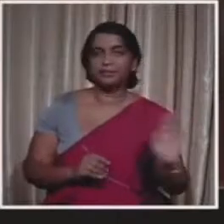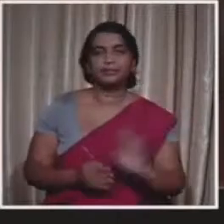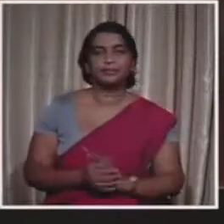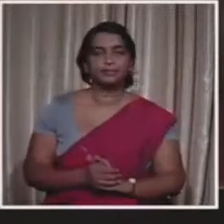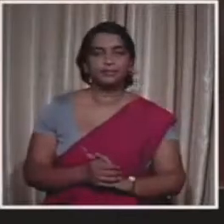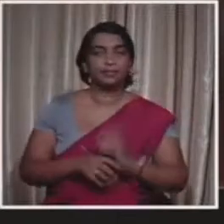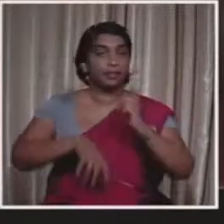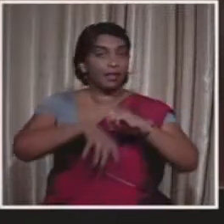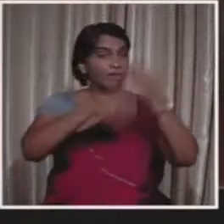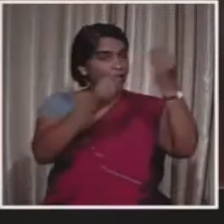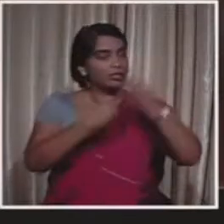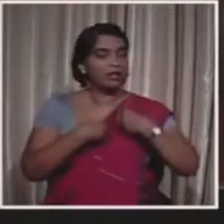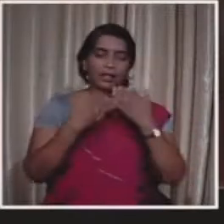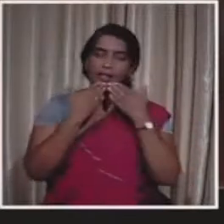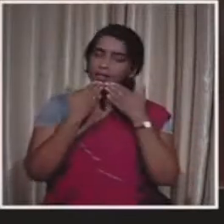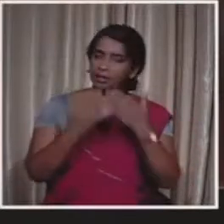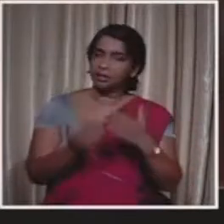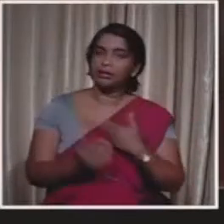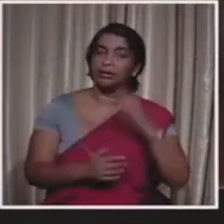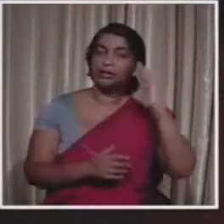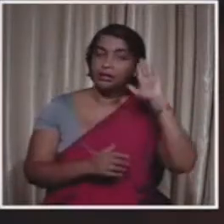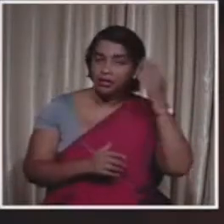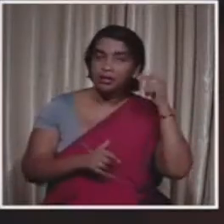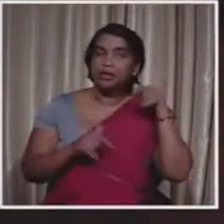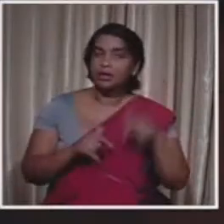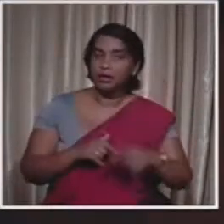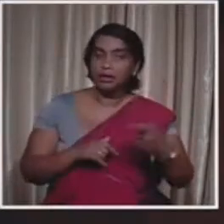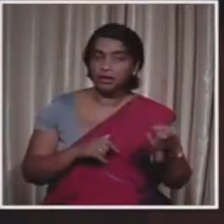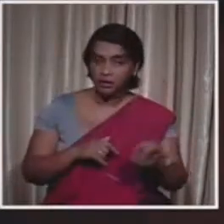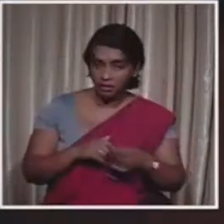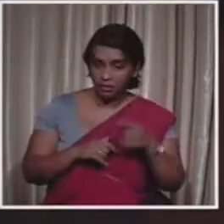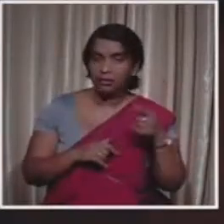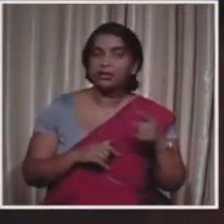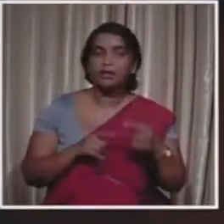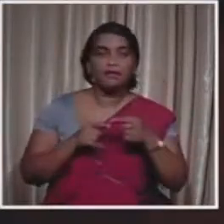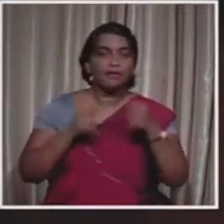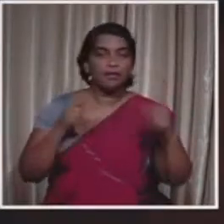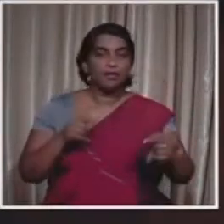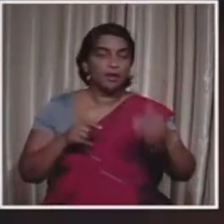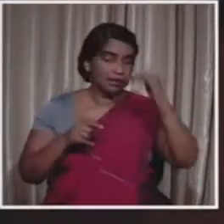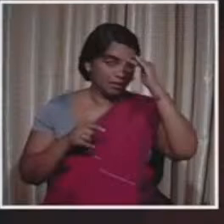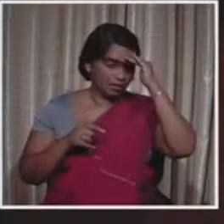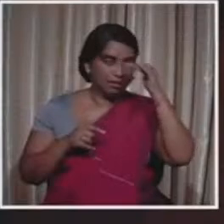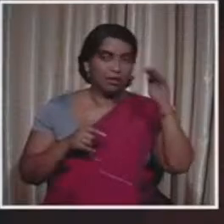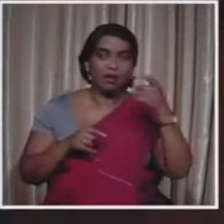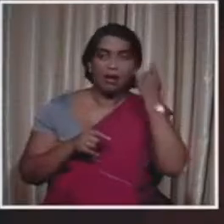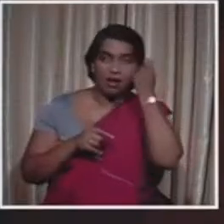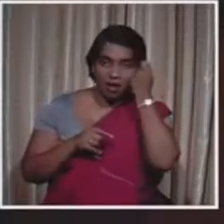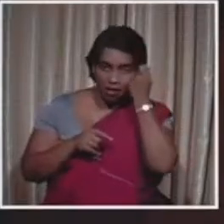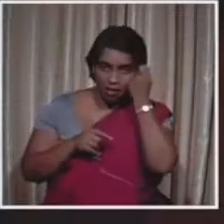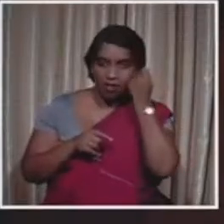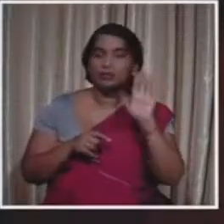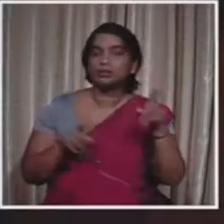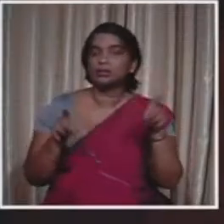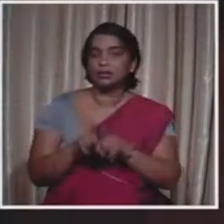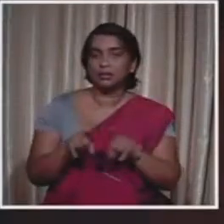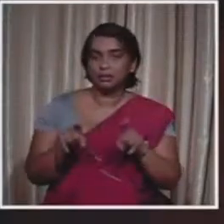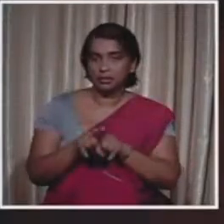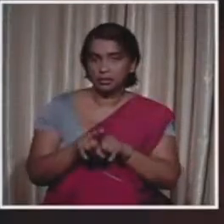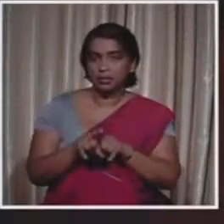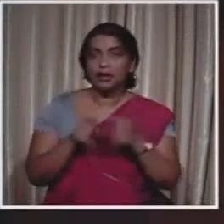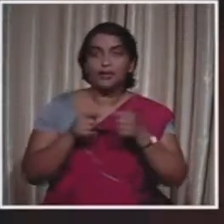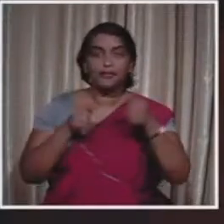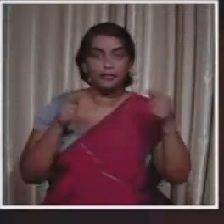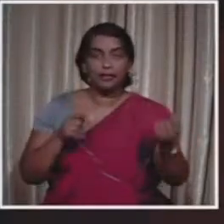වෙනවා අවස්ථාව ලබා දීම පිළිබඳව විශේෂයෙන්ම අද දවසේ මේ විපක්ෂ නායකතුමාගේ අදහස් තුලත් ඒ වගේම